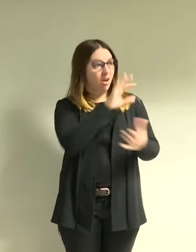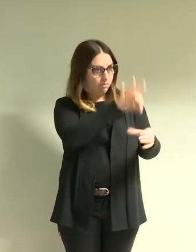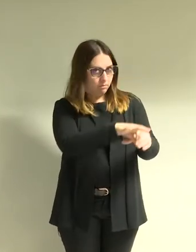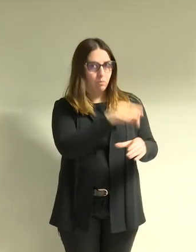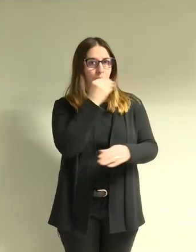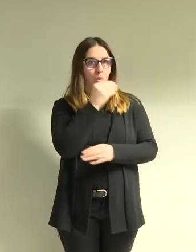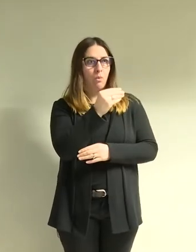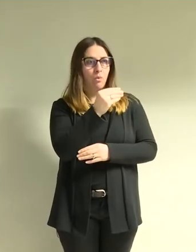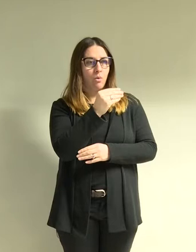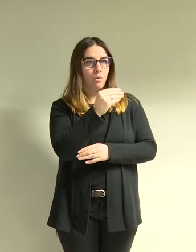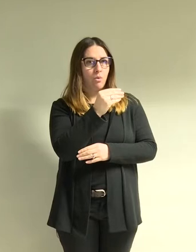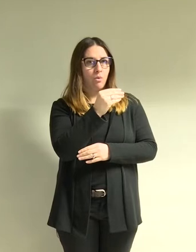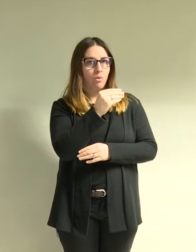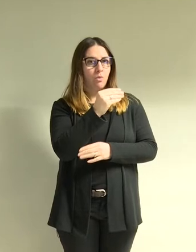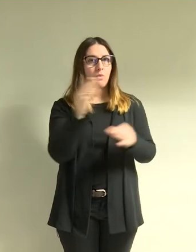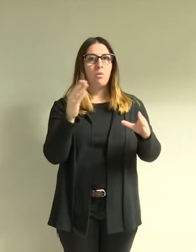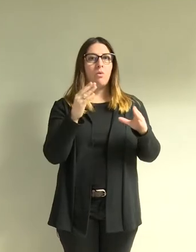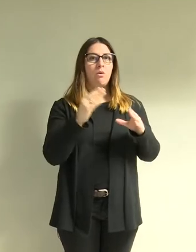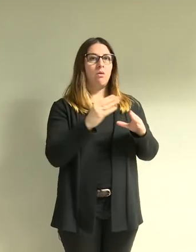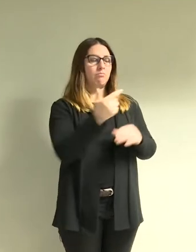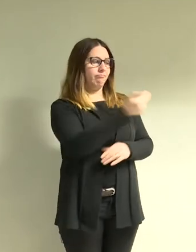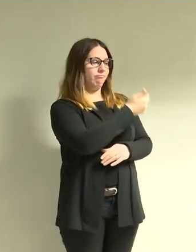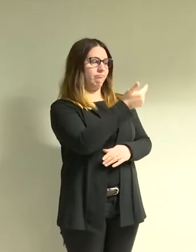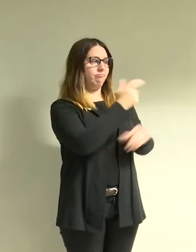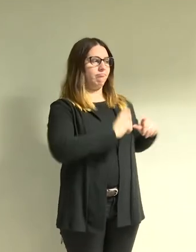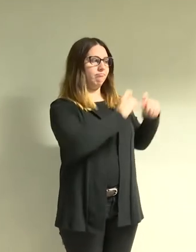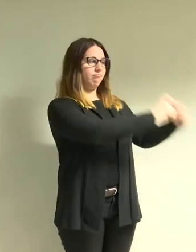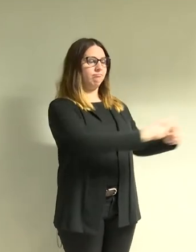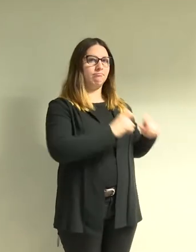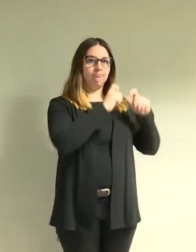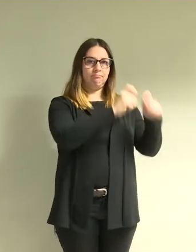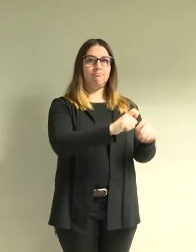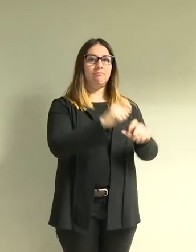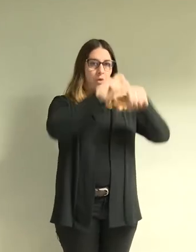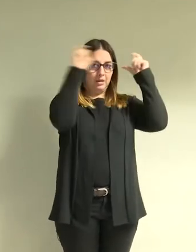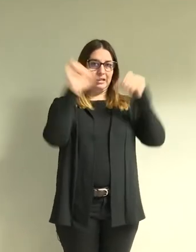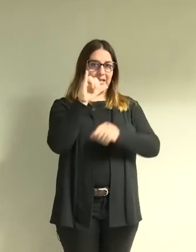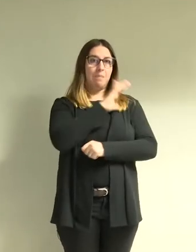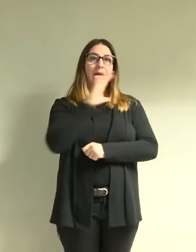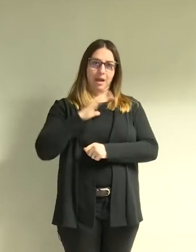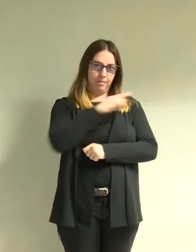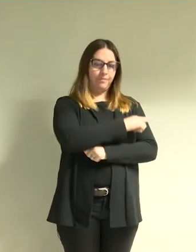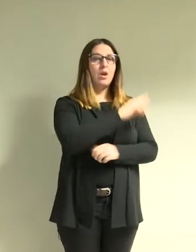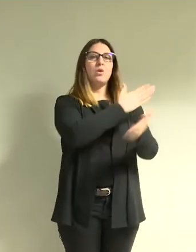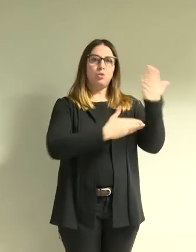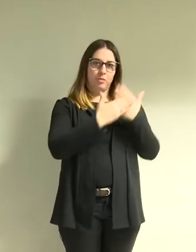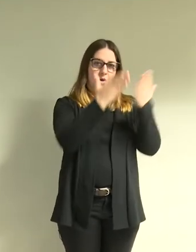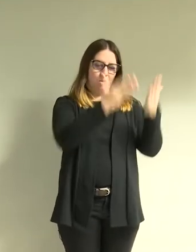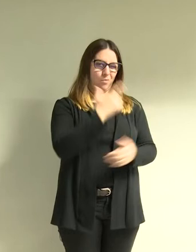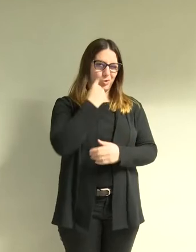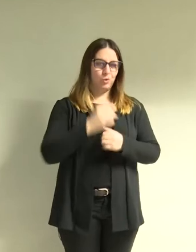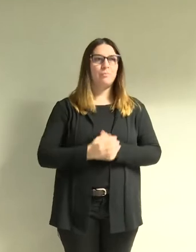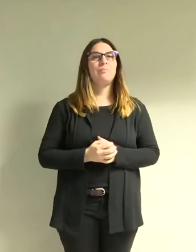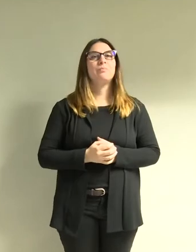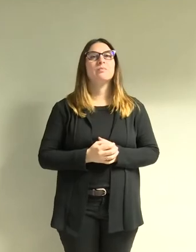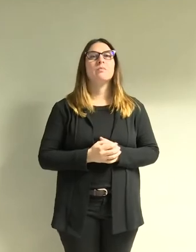et donc nous sont désignés madame heureux comme titulaire à monsieur bertrand comme suppléant et